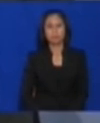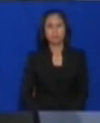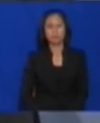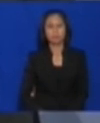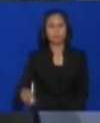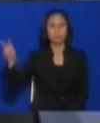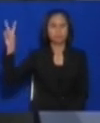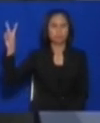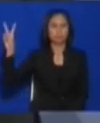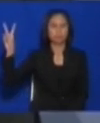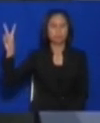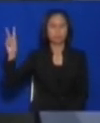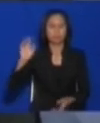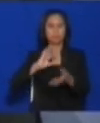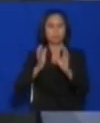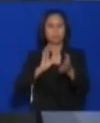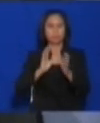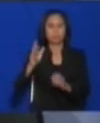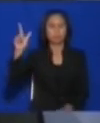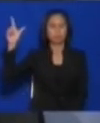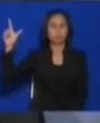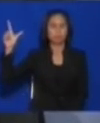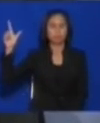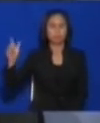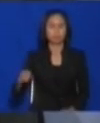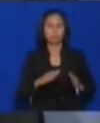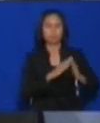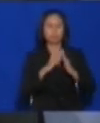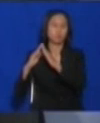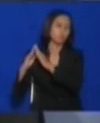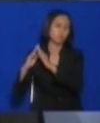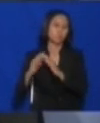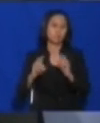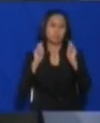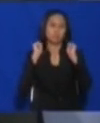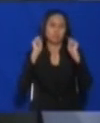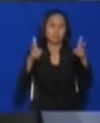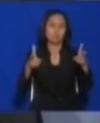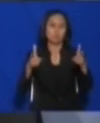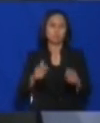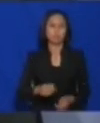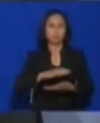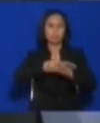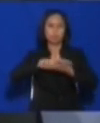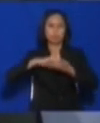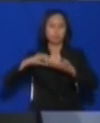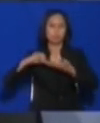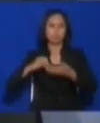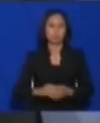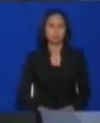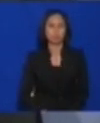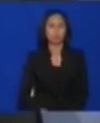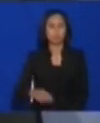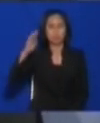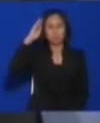yakni terciptanya lingkungan kota yang Tegal yang bersih dan rapi demokratis pemimpin kota Tegal harus